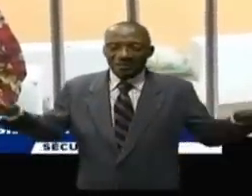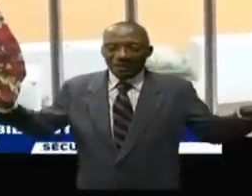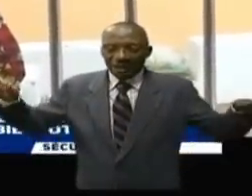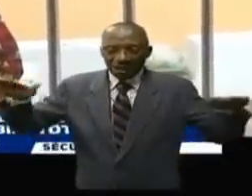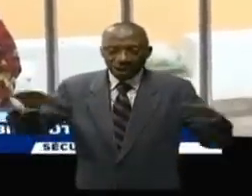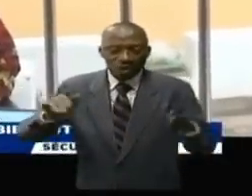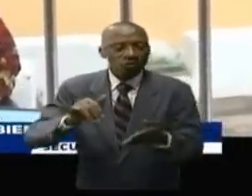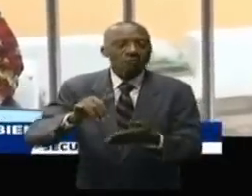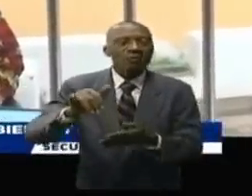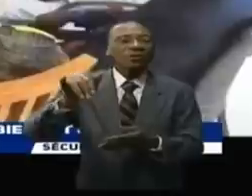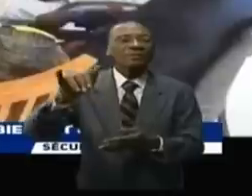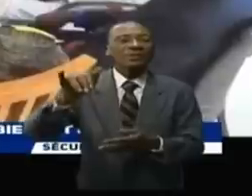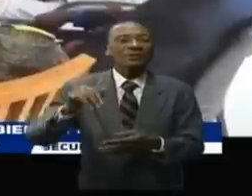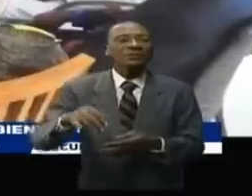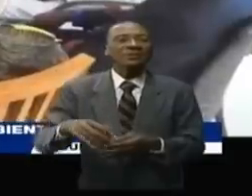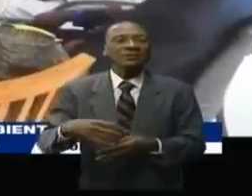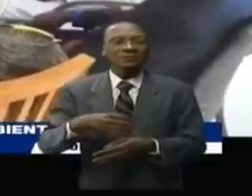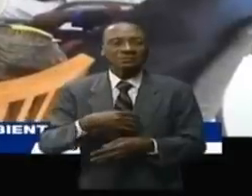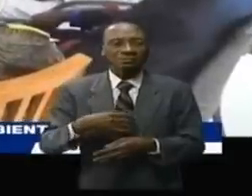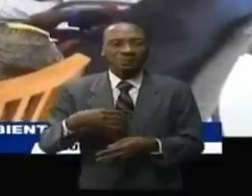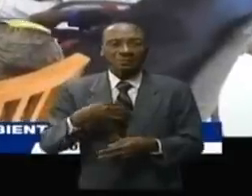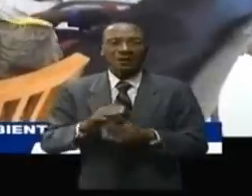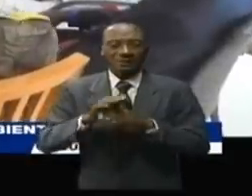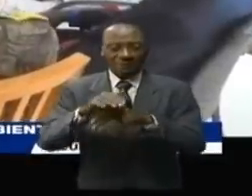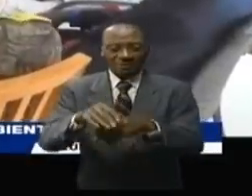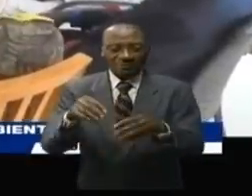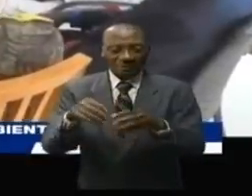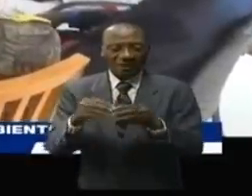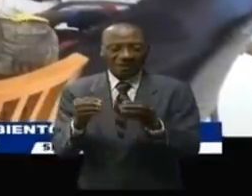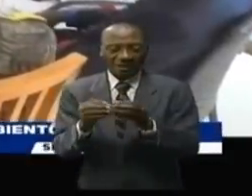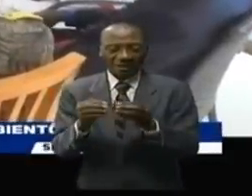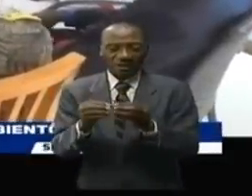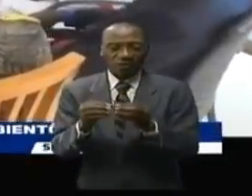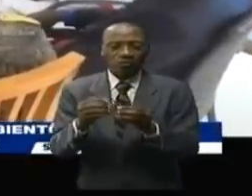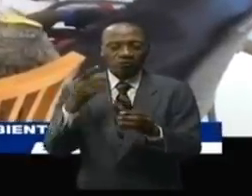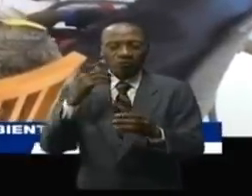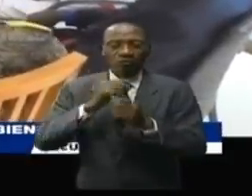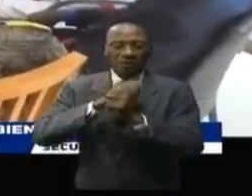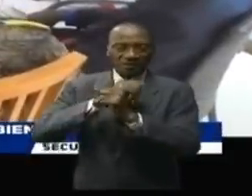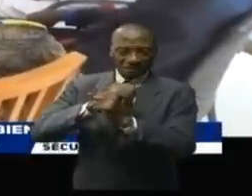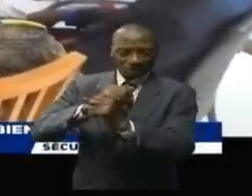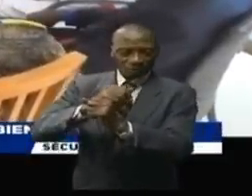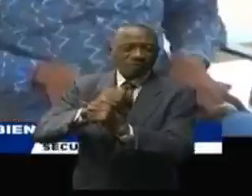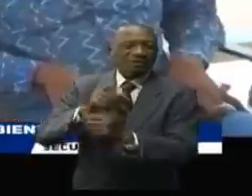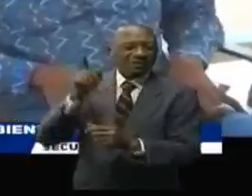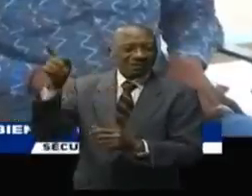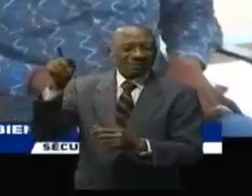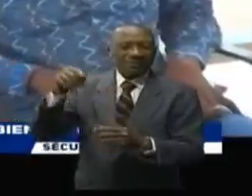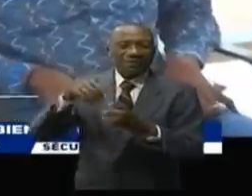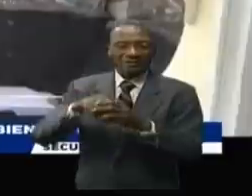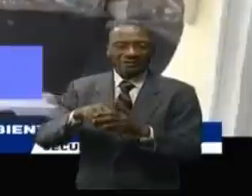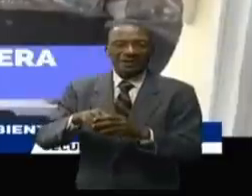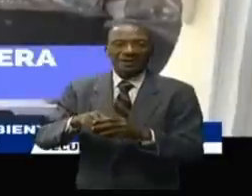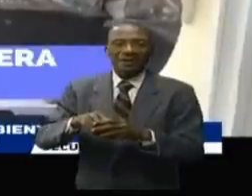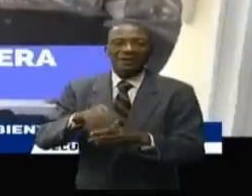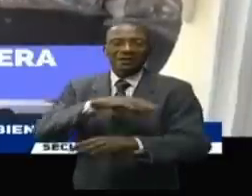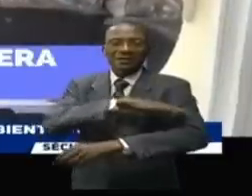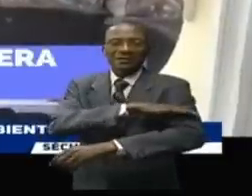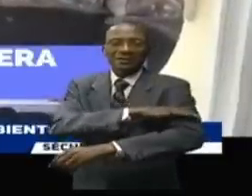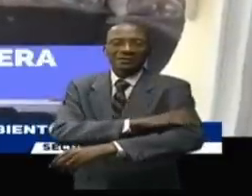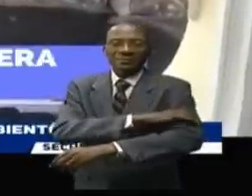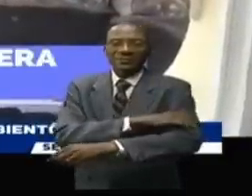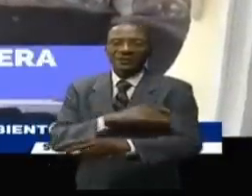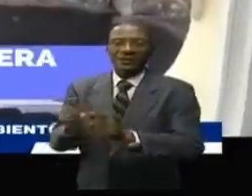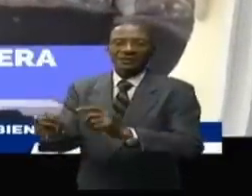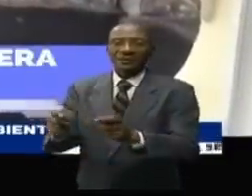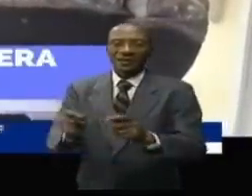a présidé la réunion circonstancielle du Conseil de sécurité. Question d'arrêter des modalités pratiques pour le déroulement de la marche